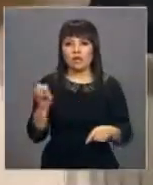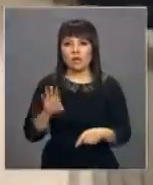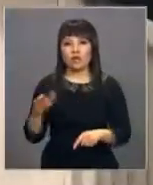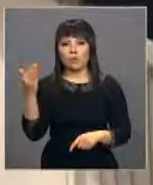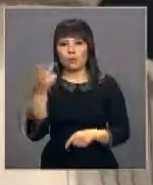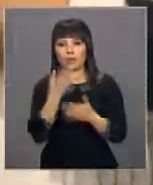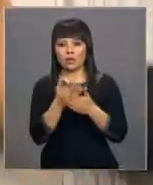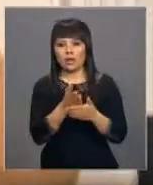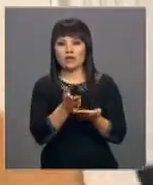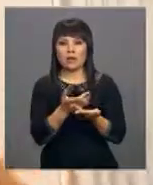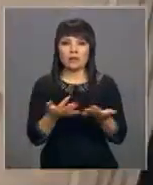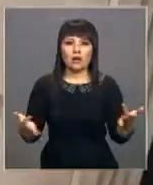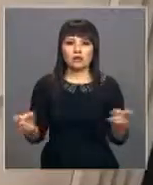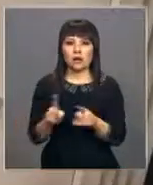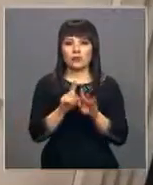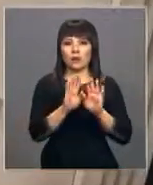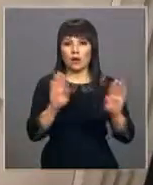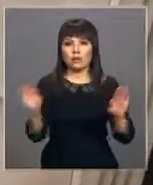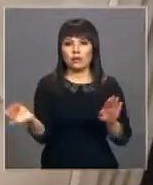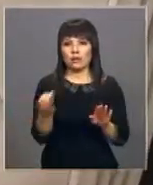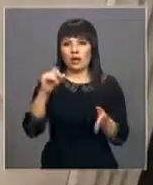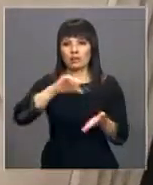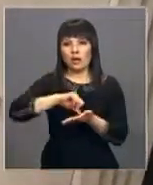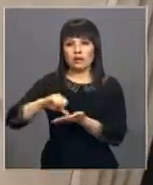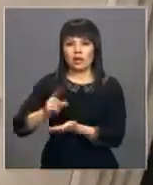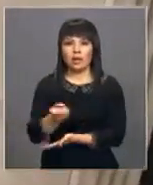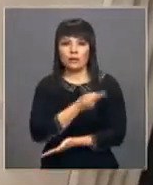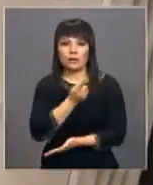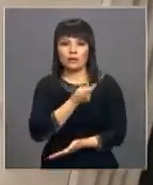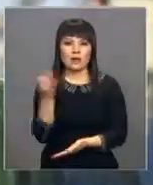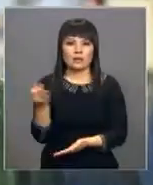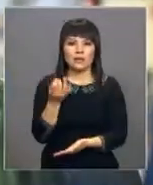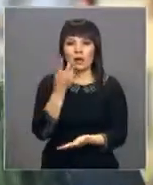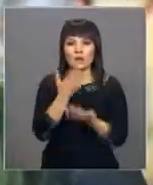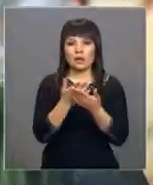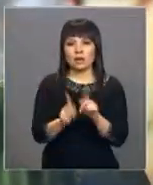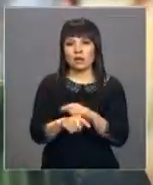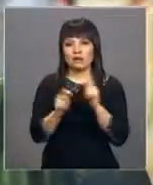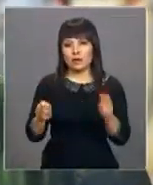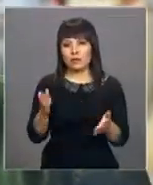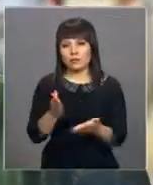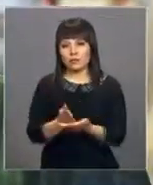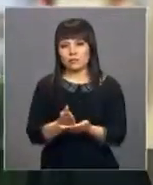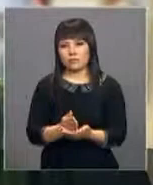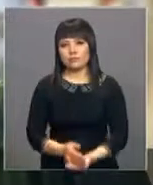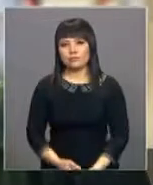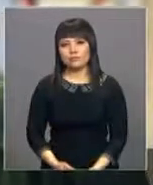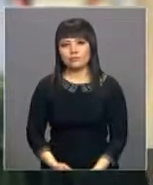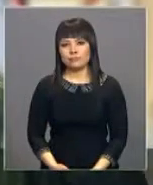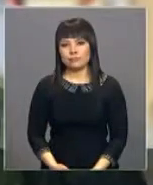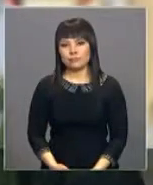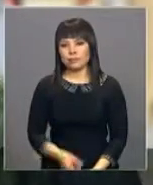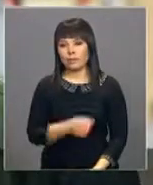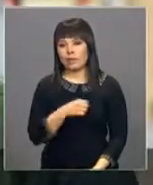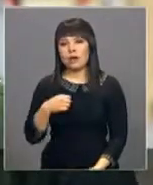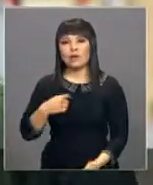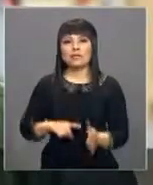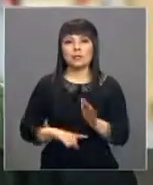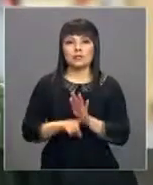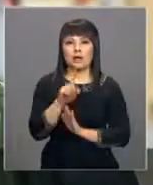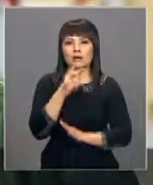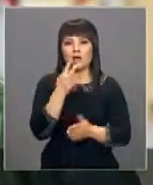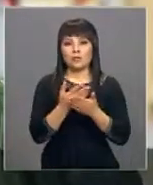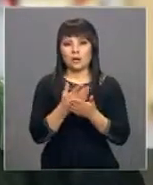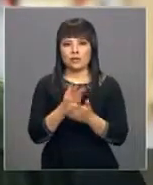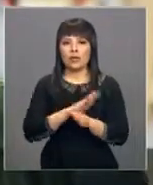Еуропадағы жиһаз көрмелеріне қатысып, әркез шеберліктерін шыңдап отырады. Изначально занимались. Бастапқыда тек